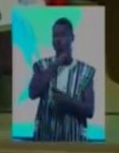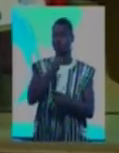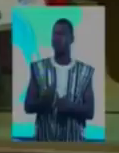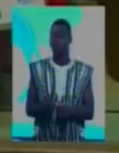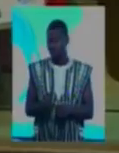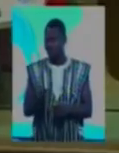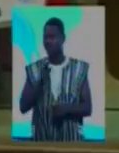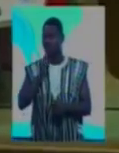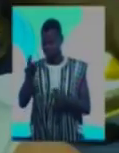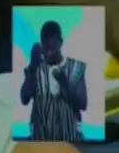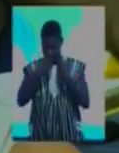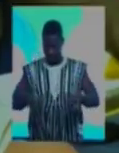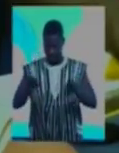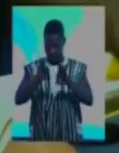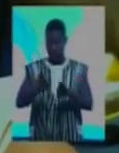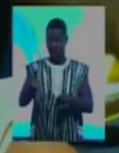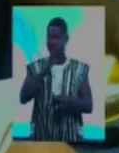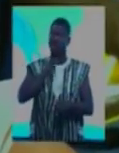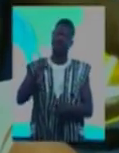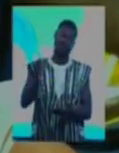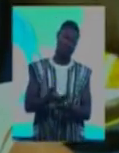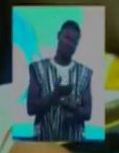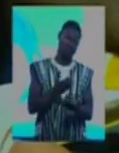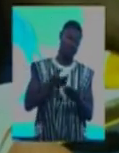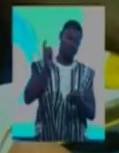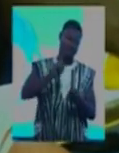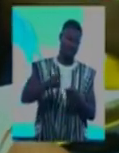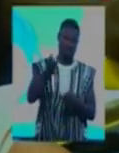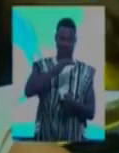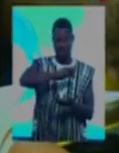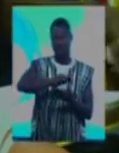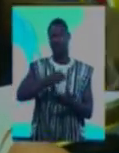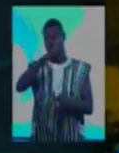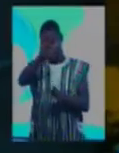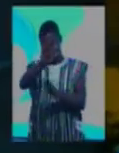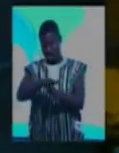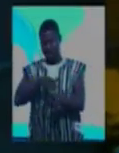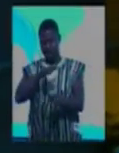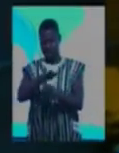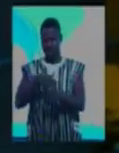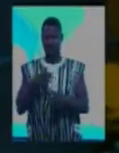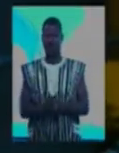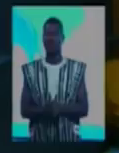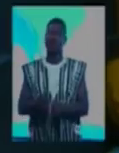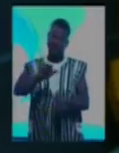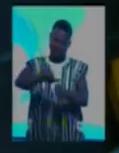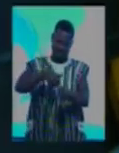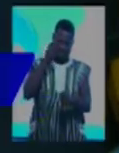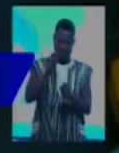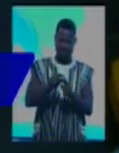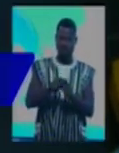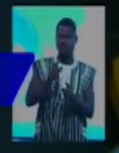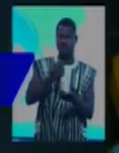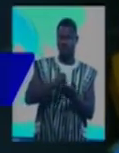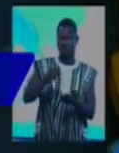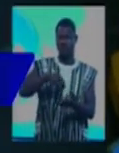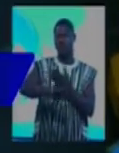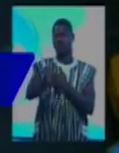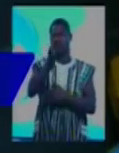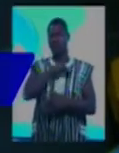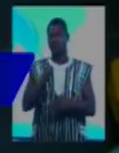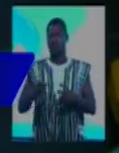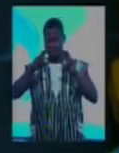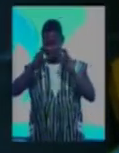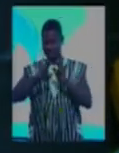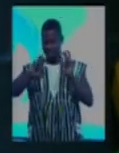charge émotionnelle et contribuent à adoucir les mœurs. Chaque mot écrit dans un texte de femme, c'est